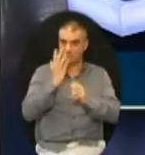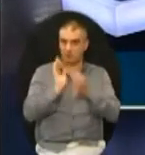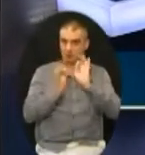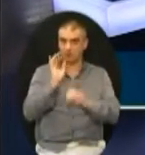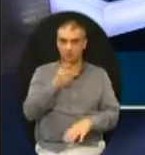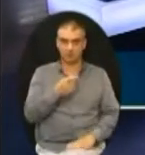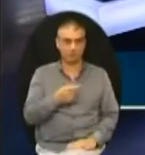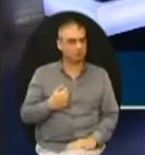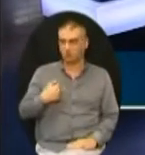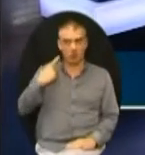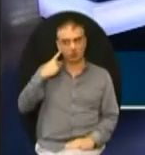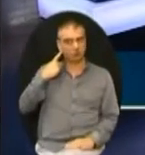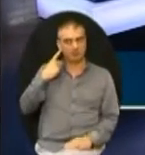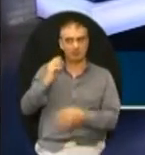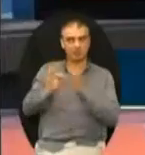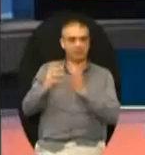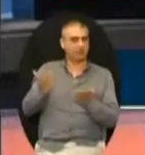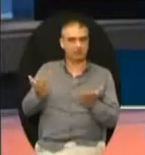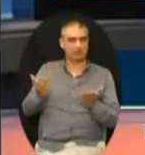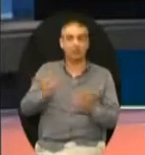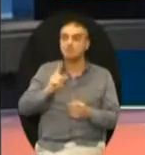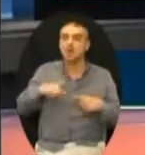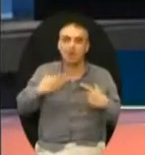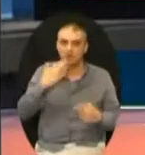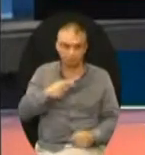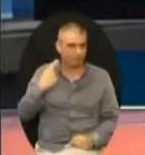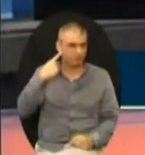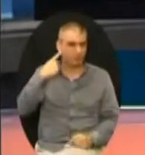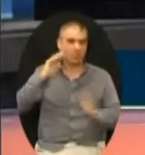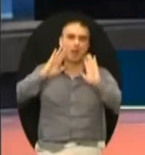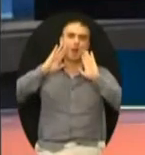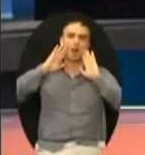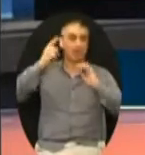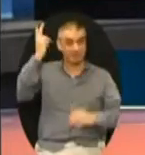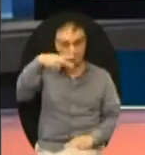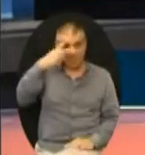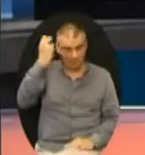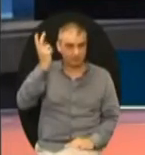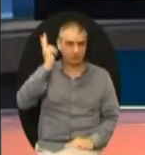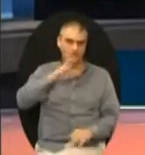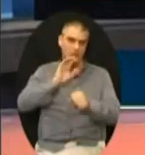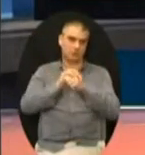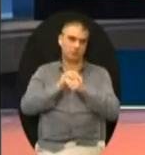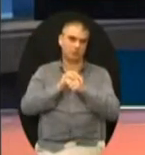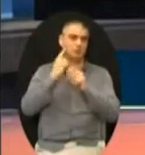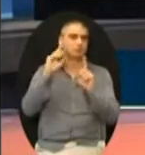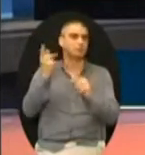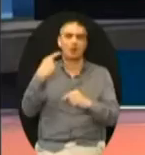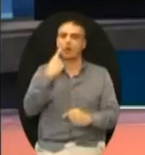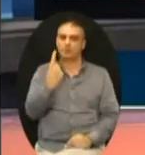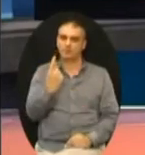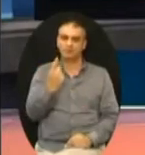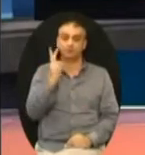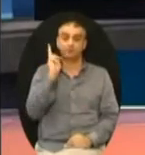נעצרו על דברי הסתם. אבל אני לא שמעתי שעמידו לדין. תשמע, כל מי שחי בירושלים ושומע את המואזינים ומבין ערבית יכול לזהות את המוזיקה.